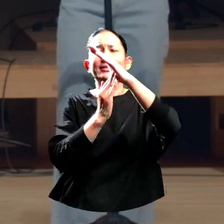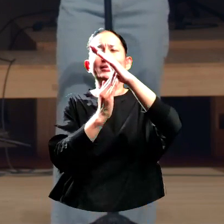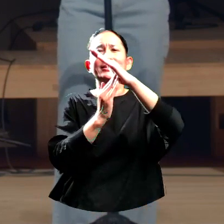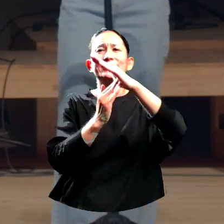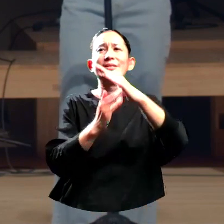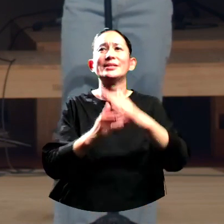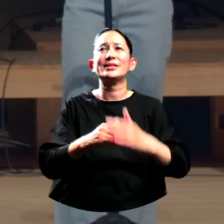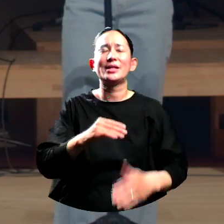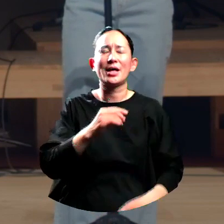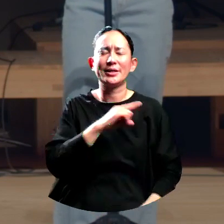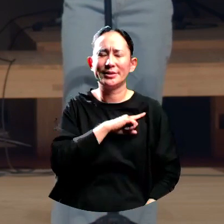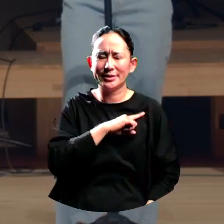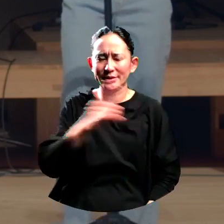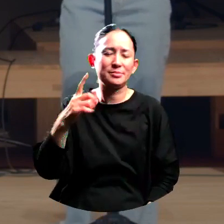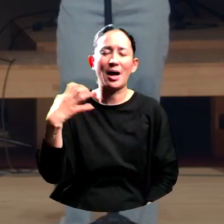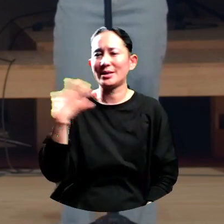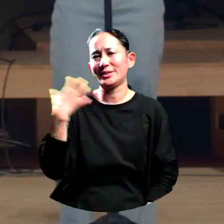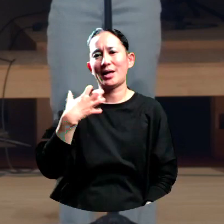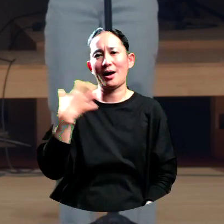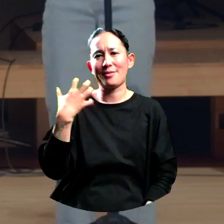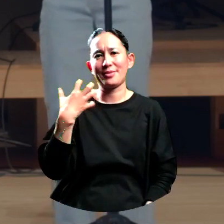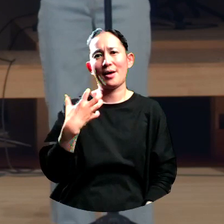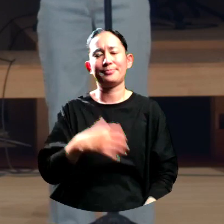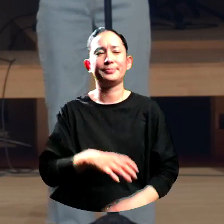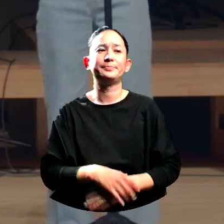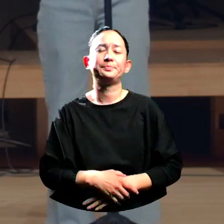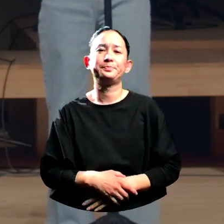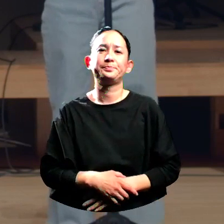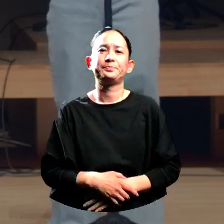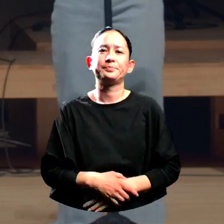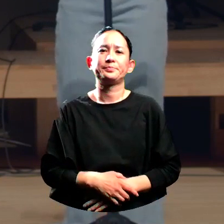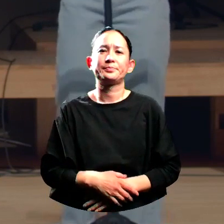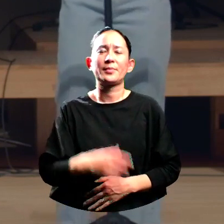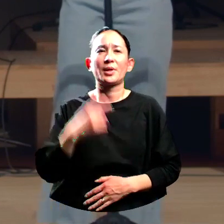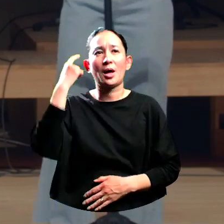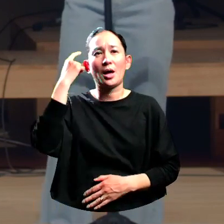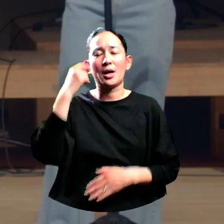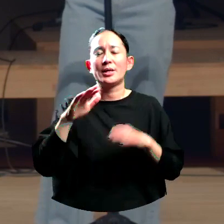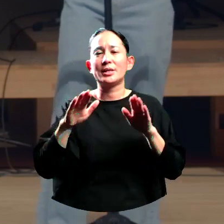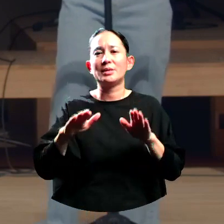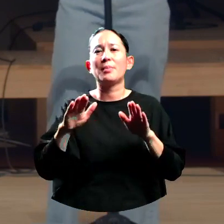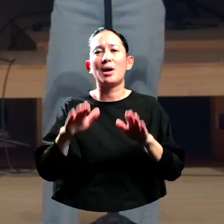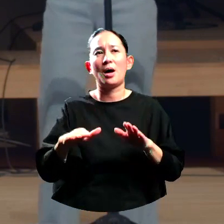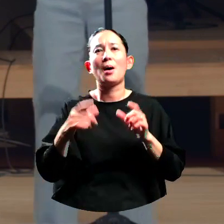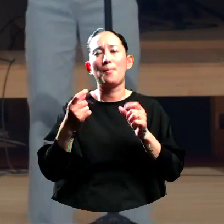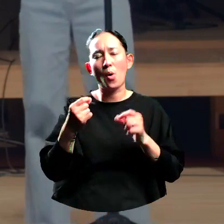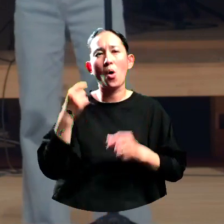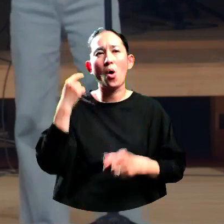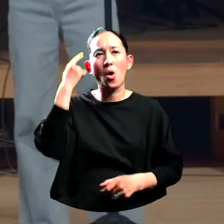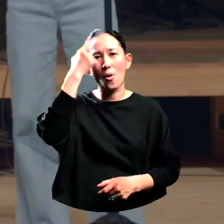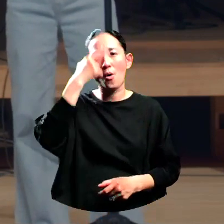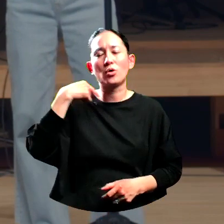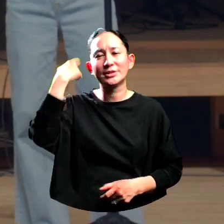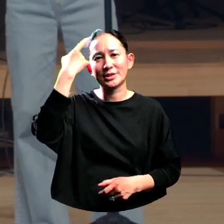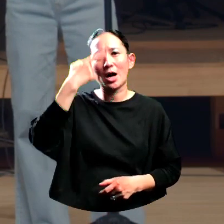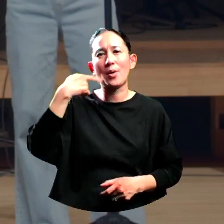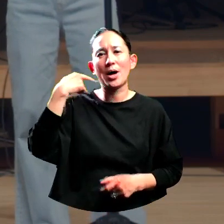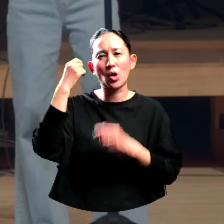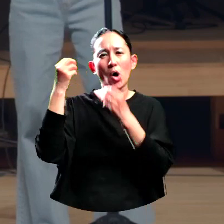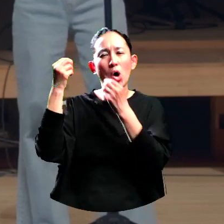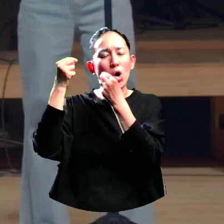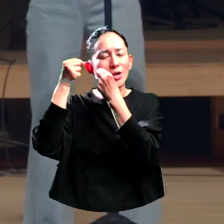was hands down the most painful one by far. だからこの右側の神経とか感覚は未だに元通りじゃないんです